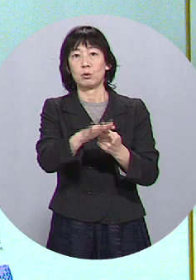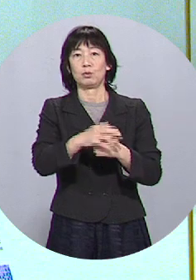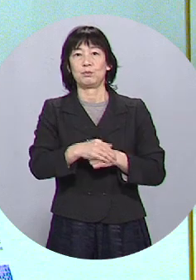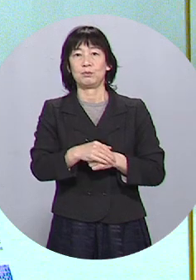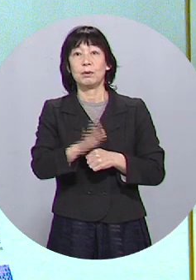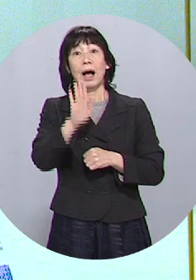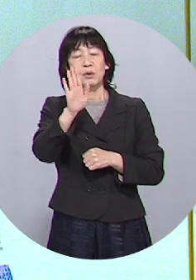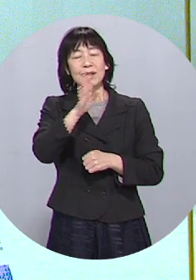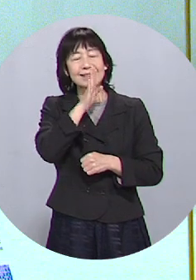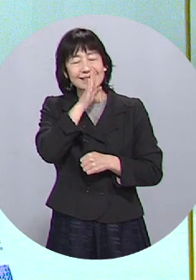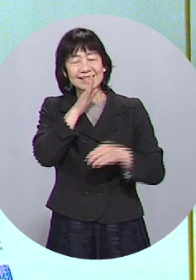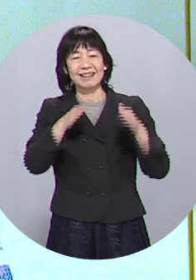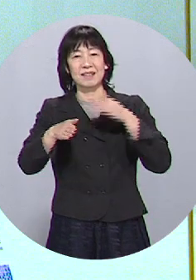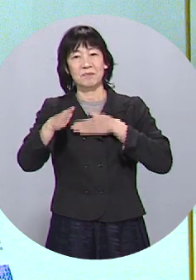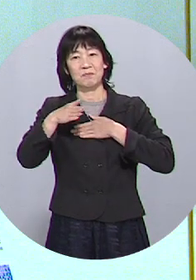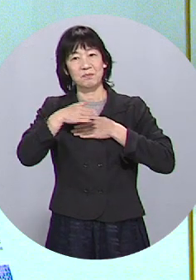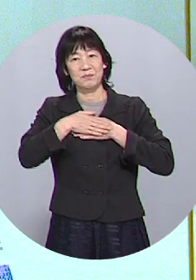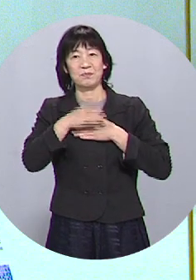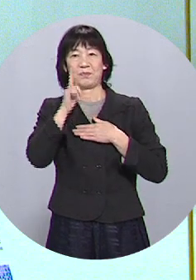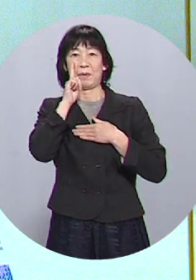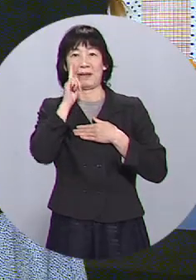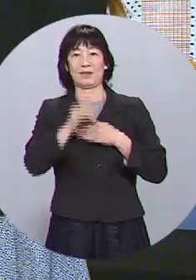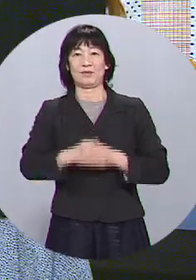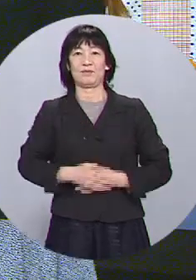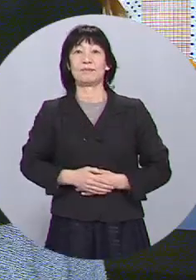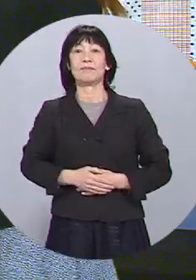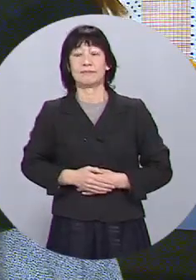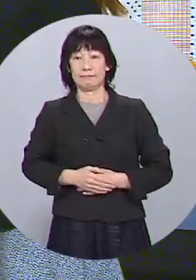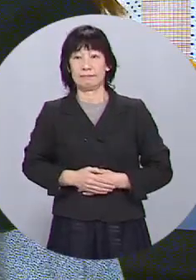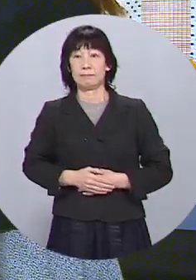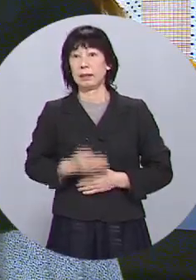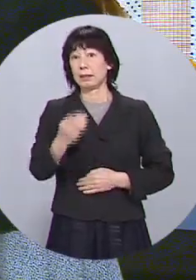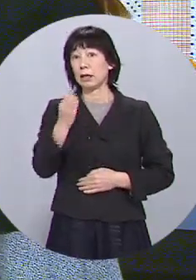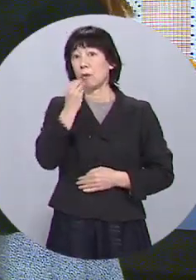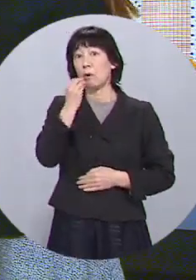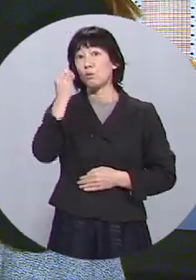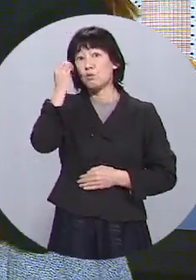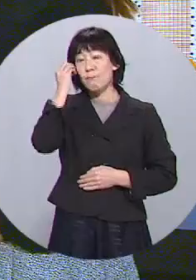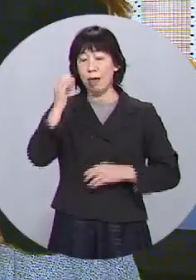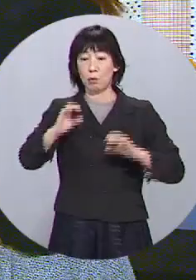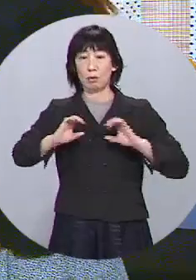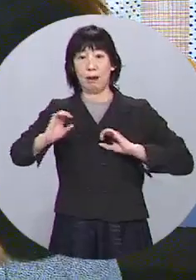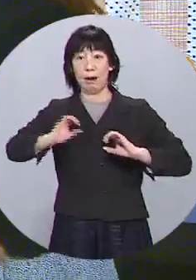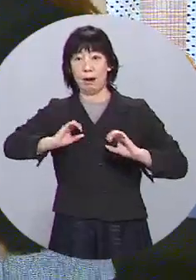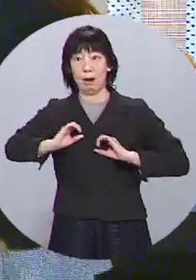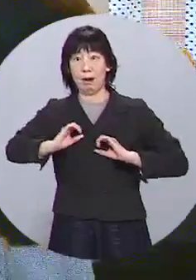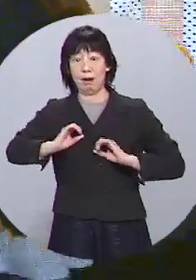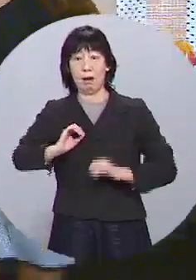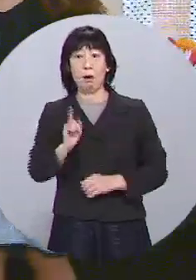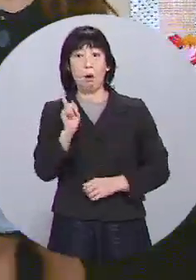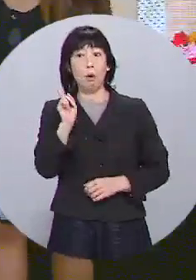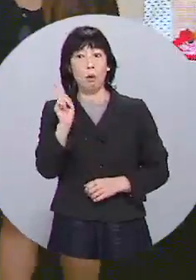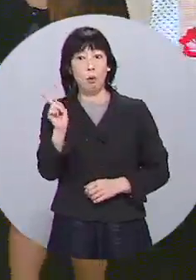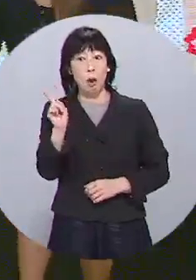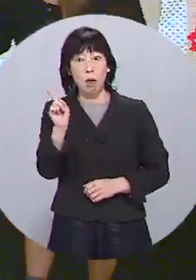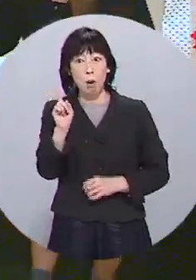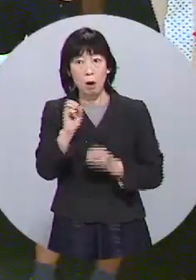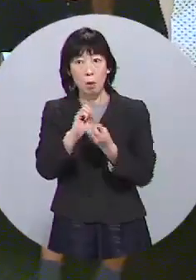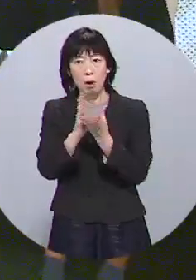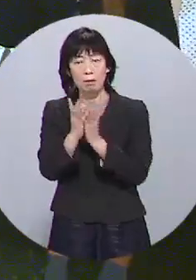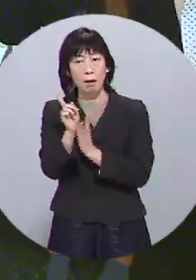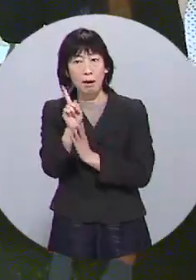後で体験しますよ。さっきは梅の柄でしたけど、これは何のお花だ